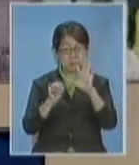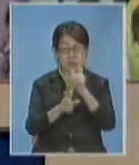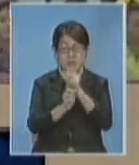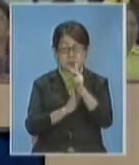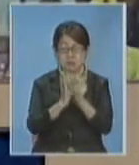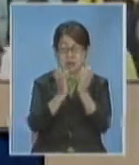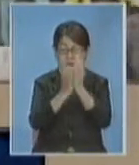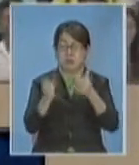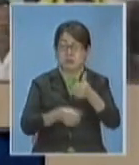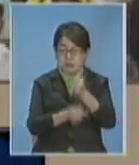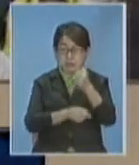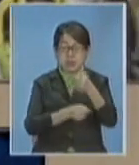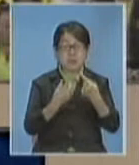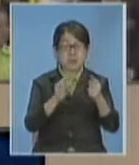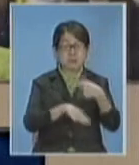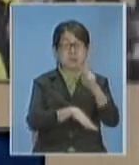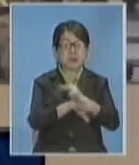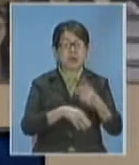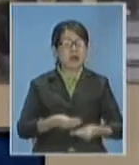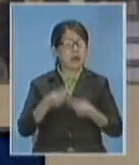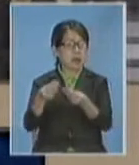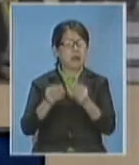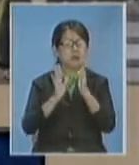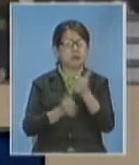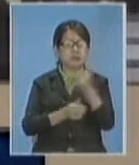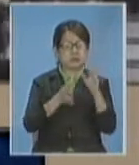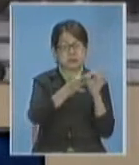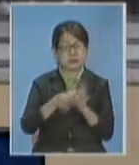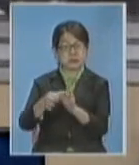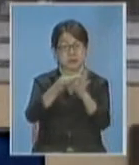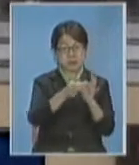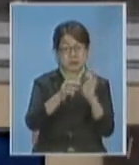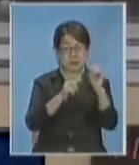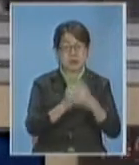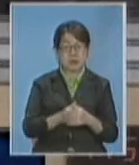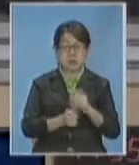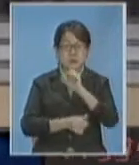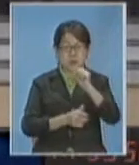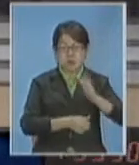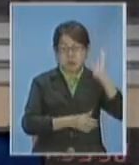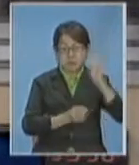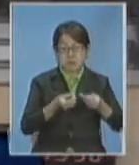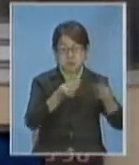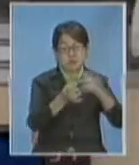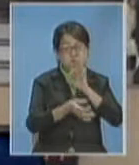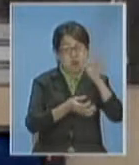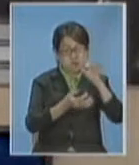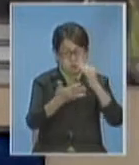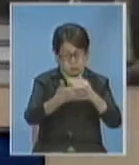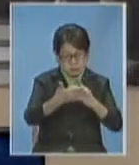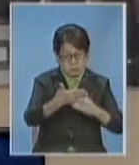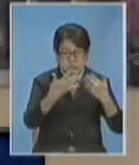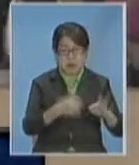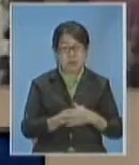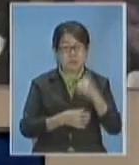ญได้แต่ท่านประธานไม่สามารถสละให้กับบุคคลอื่นใดที่เกี่ยวข้องกับสิ่งที่ท่านวัชระได้ยื่นต่อปปช.จะเป็นท่